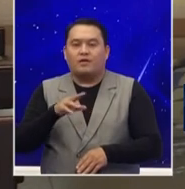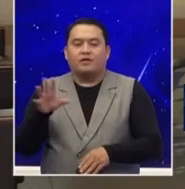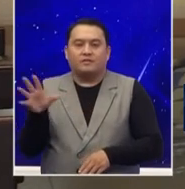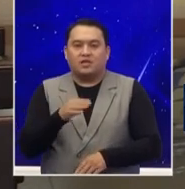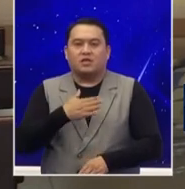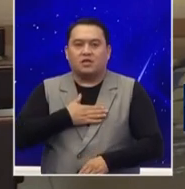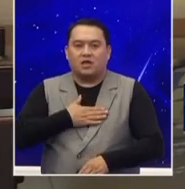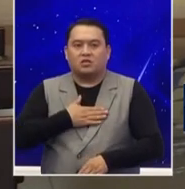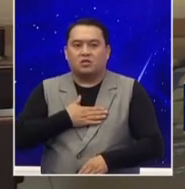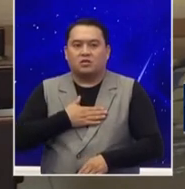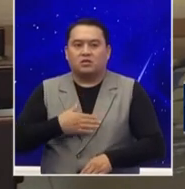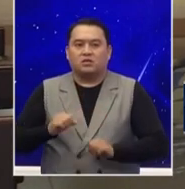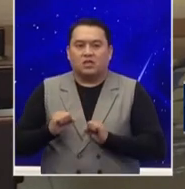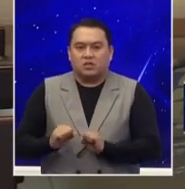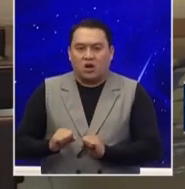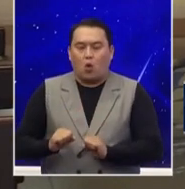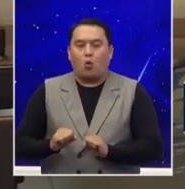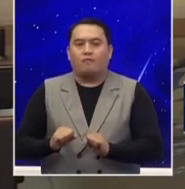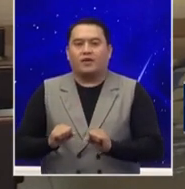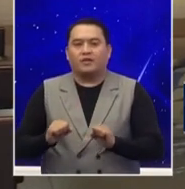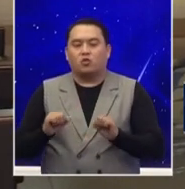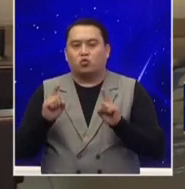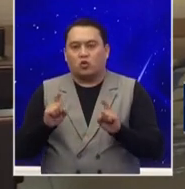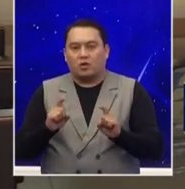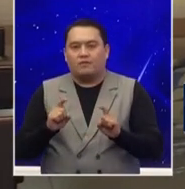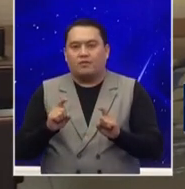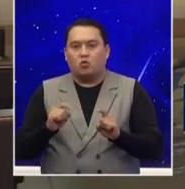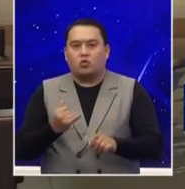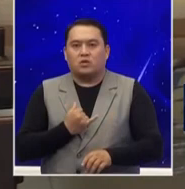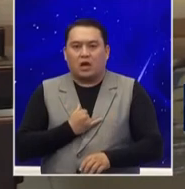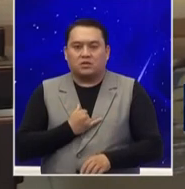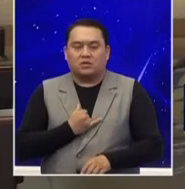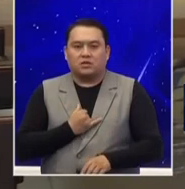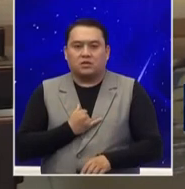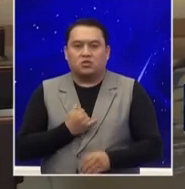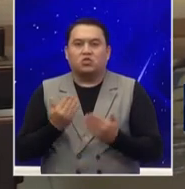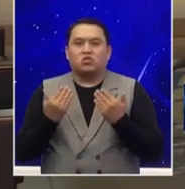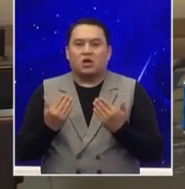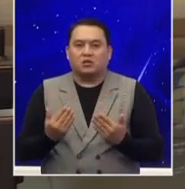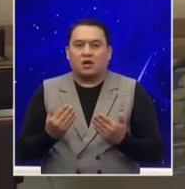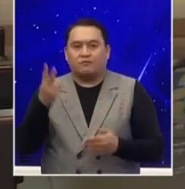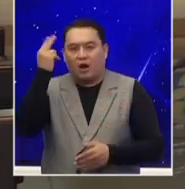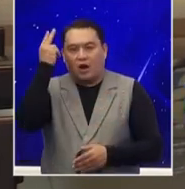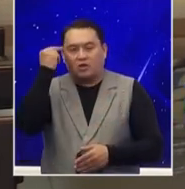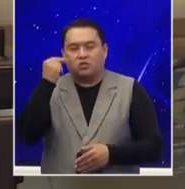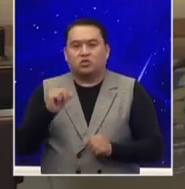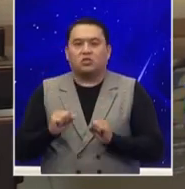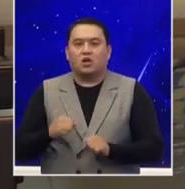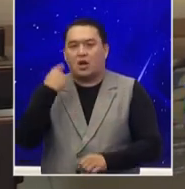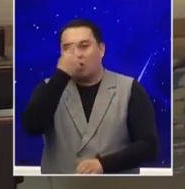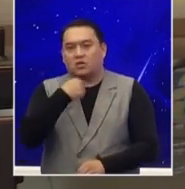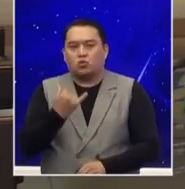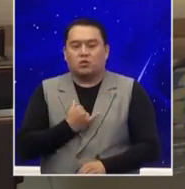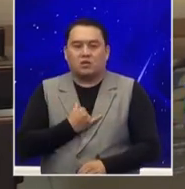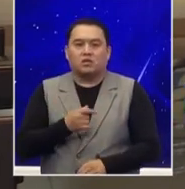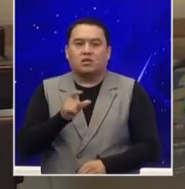граждане словно застрахованными и по окончании льготного периода у нас сейчас количество не застрахован от лиц по нашей